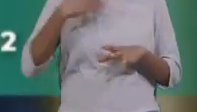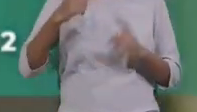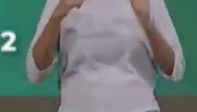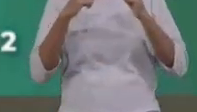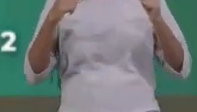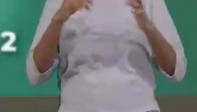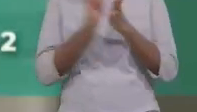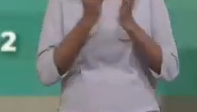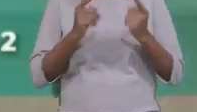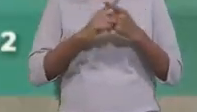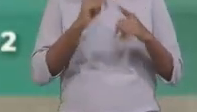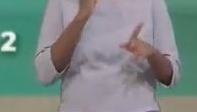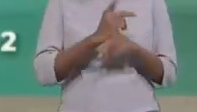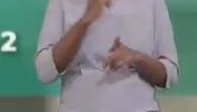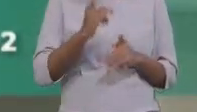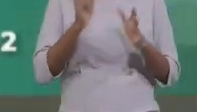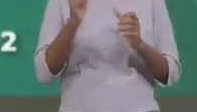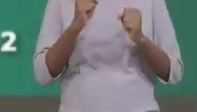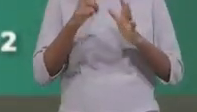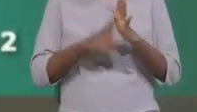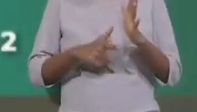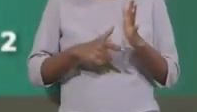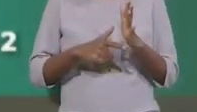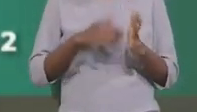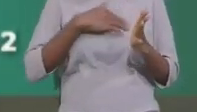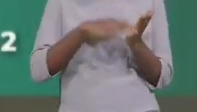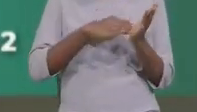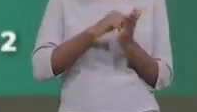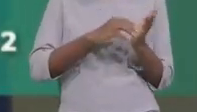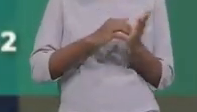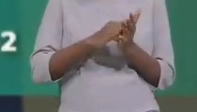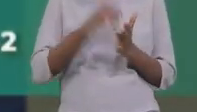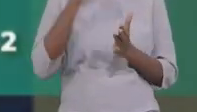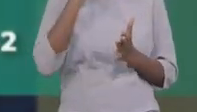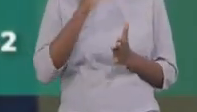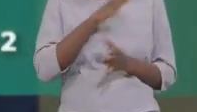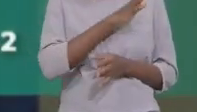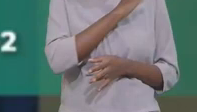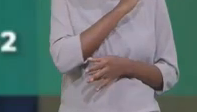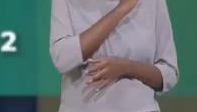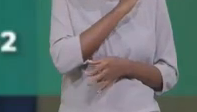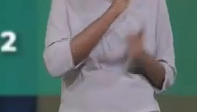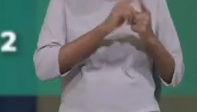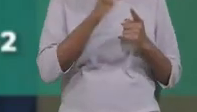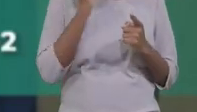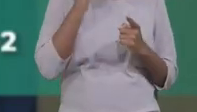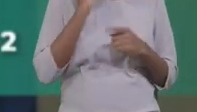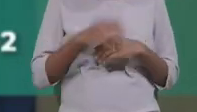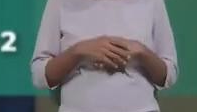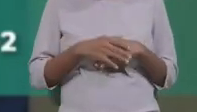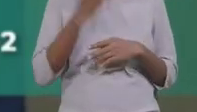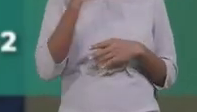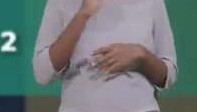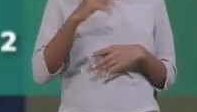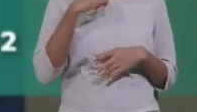réel. Et l'ennemi qui veut vous maintenir impotent, impuissant et faible, il va te chuchoter à l'oreille. Pourquoi